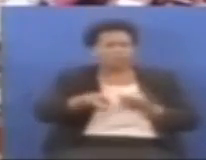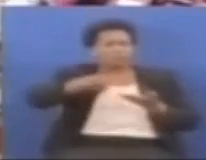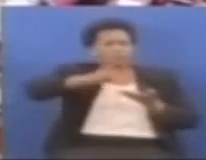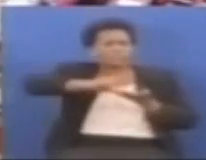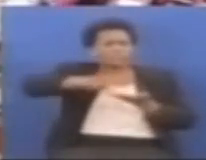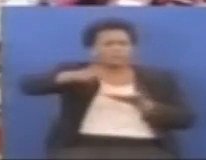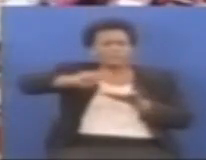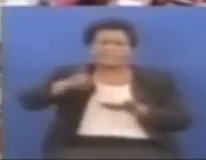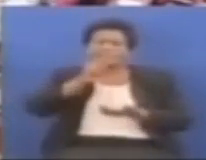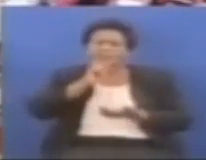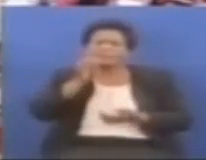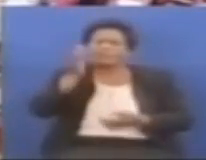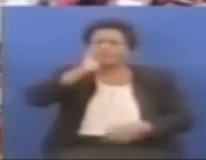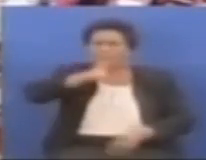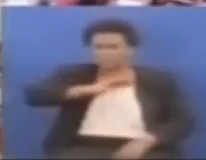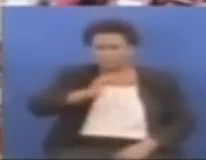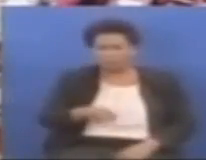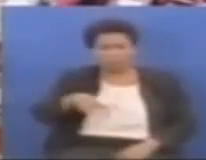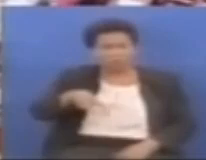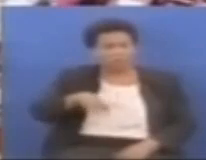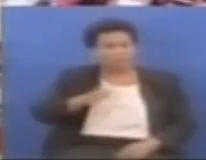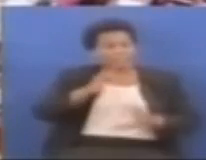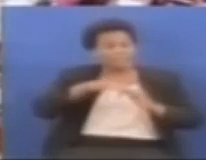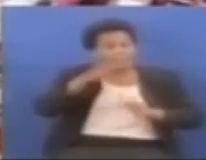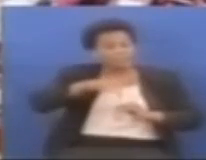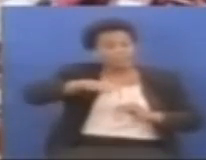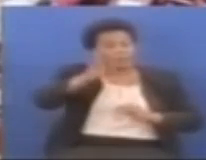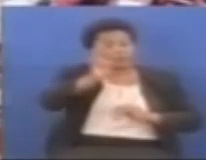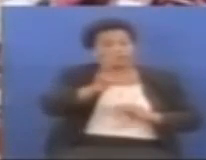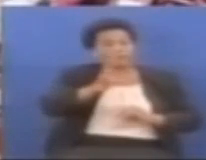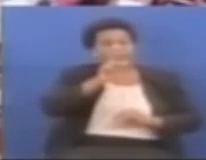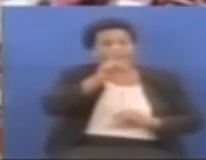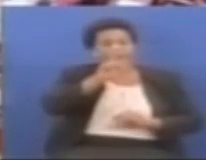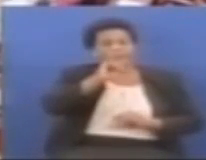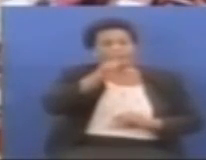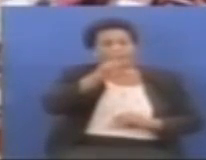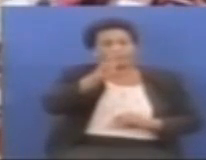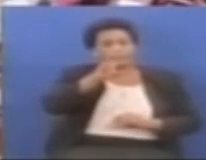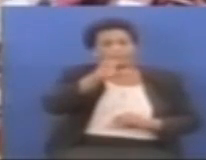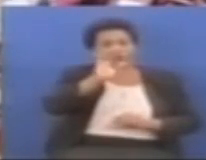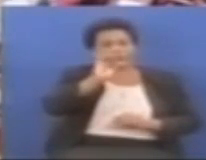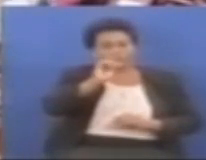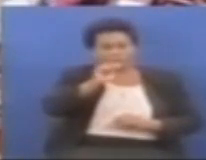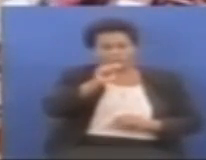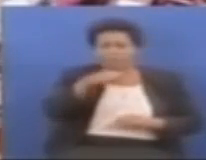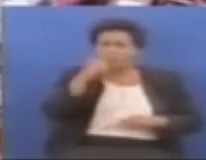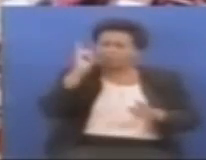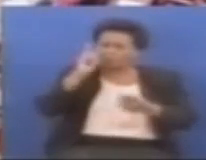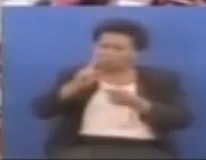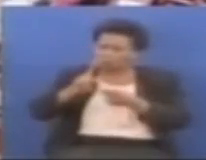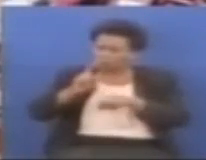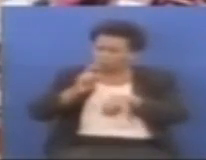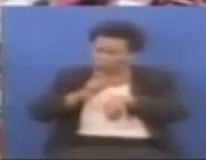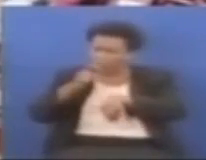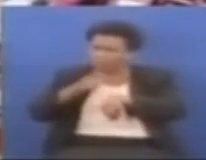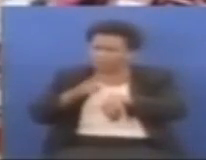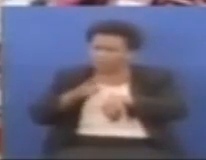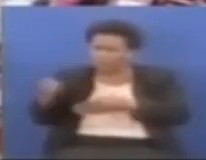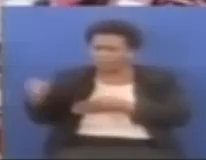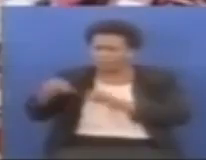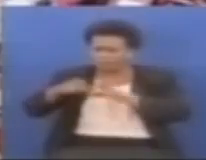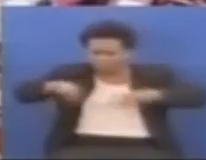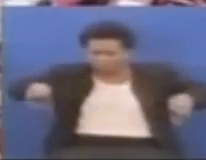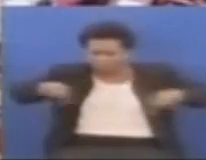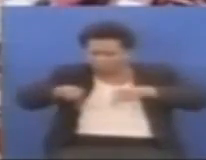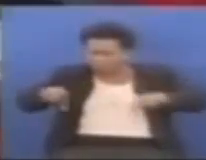Kondoa, wameshaunganishwa wananchi 500 baada ya uamuzi wa serikali. Kwa hiyo ni watoe hofu wananchi wote viongozi ambao hawajaguswa. Swali lake